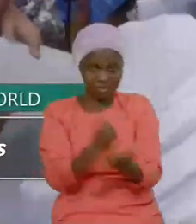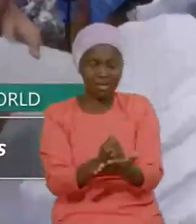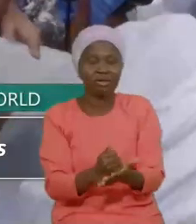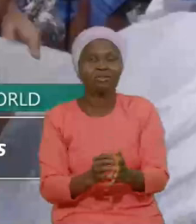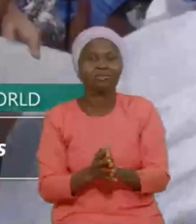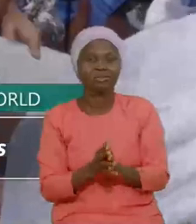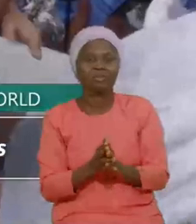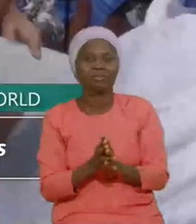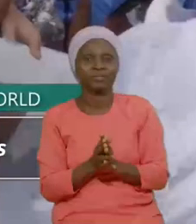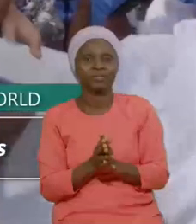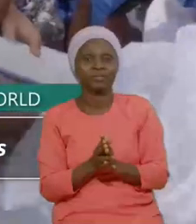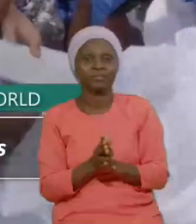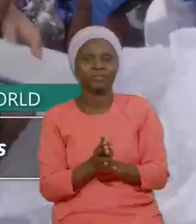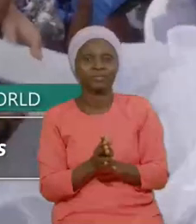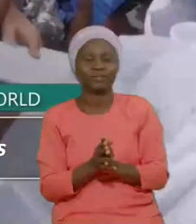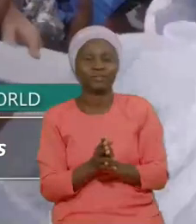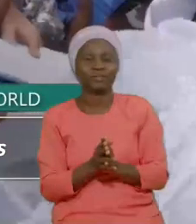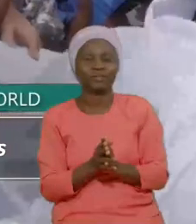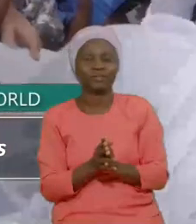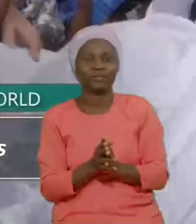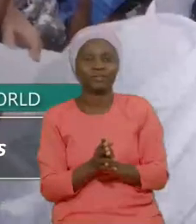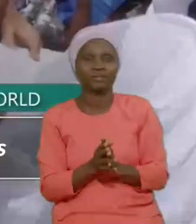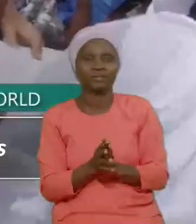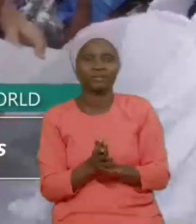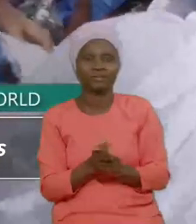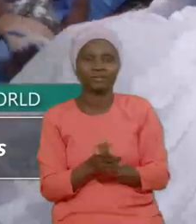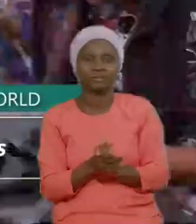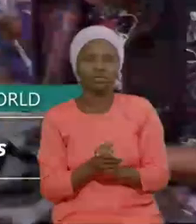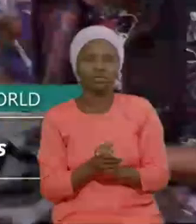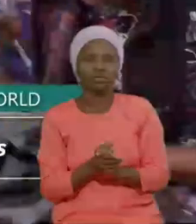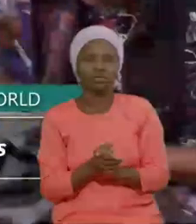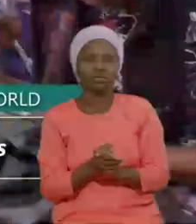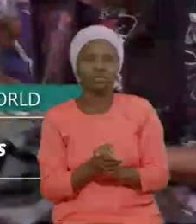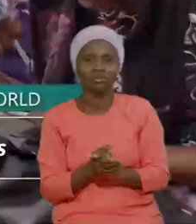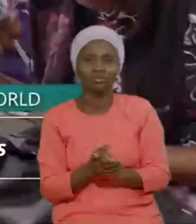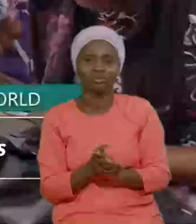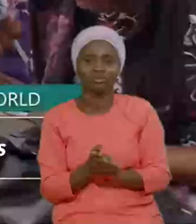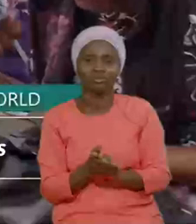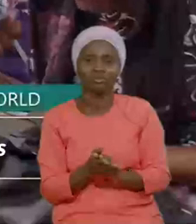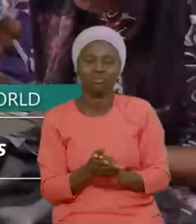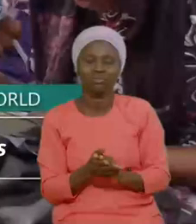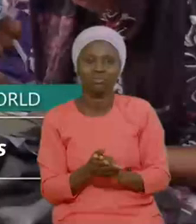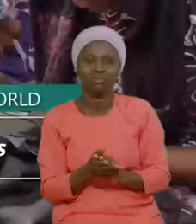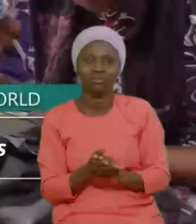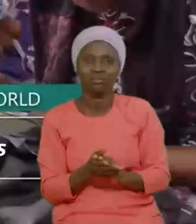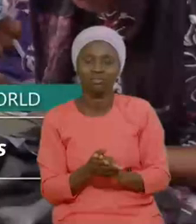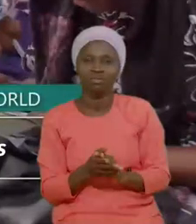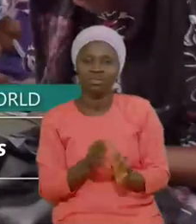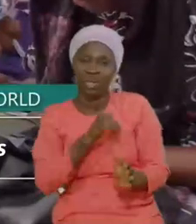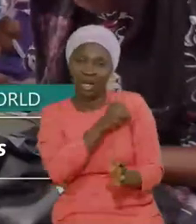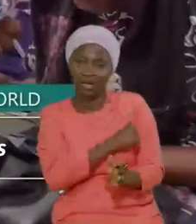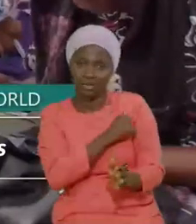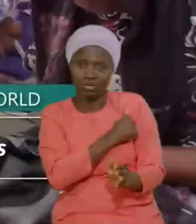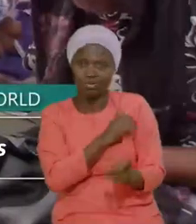Et donc toi, tu es venu dans cette famille et Dieu veut que ton attitude soit différente et Dieu veut que ce soit toi qui change